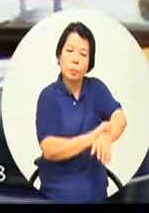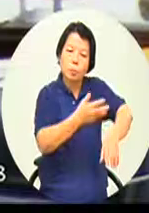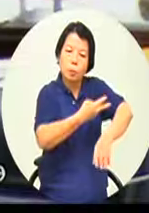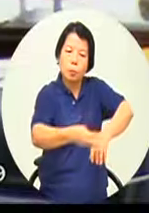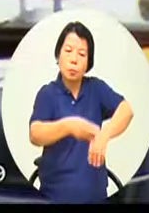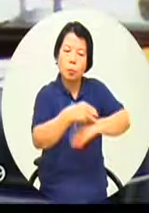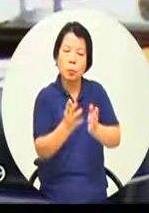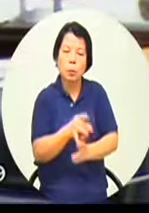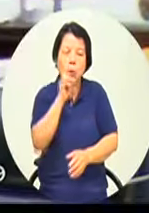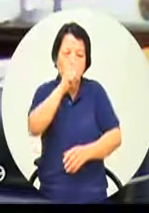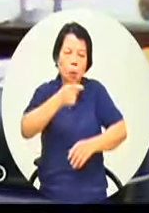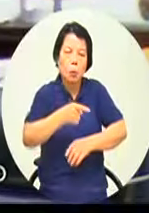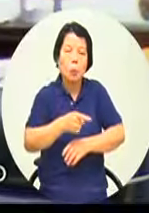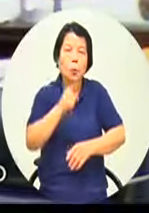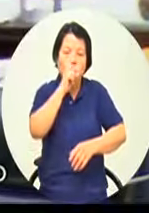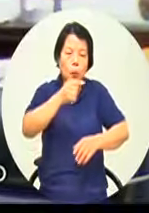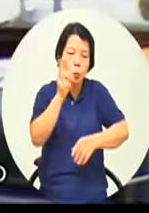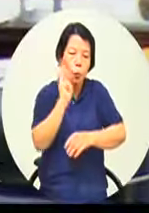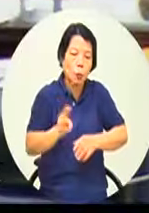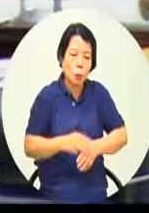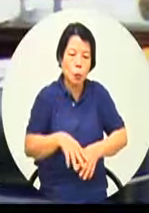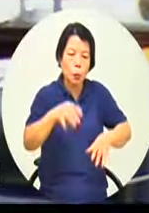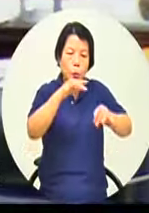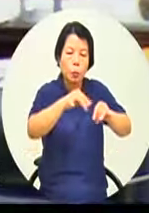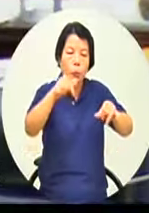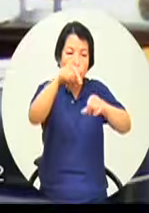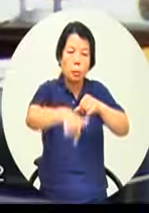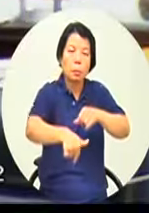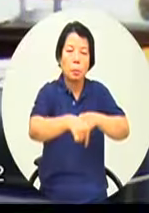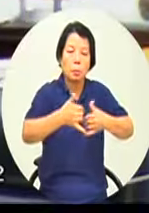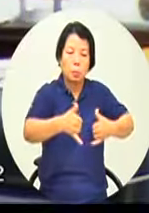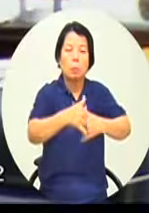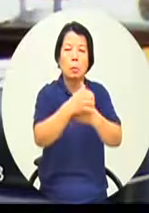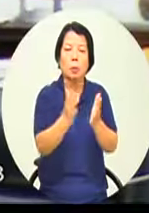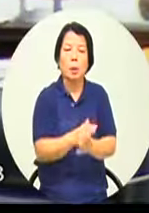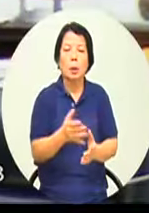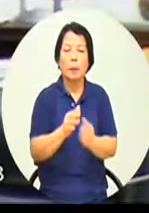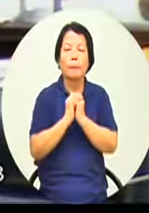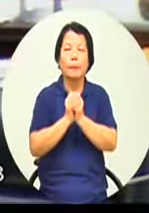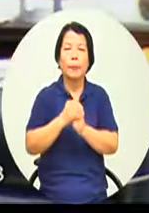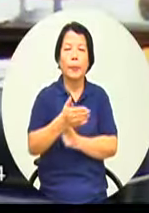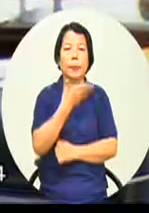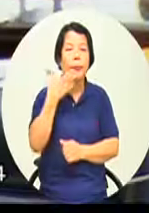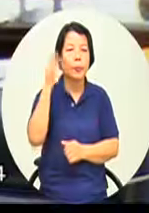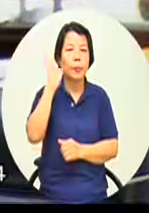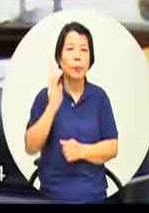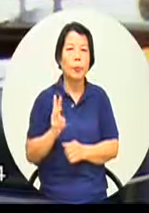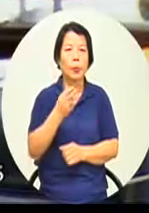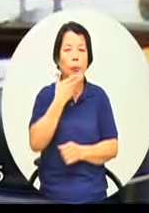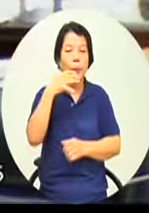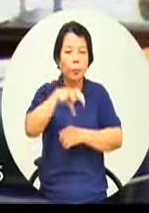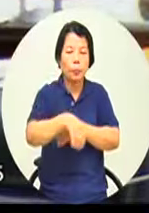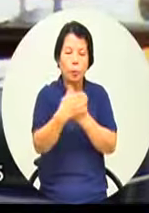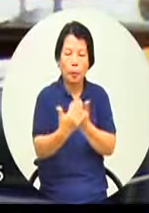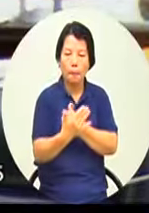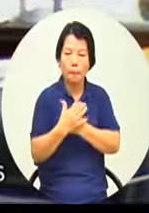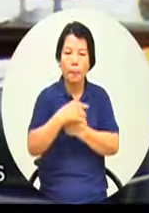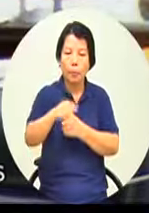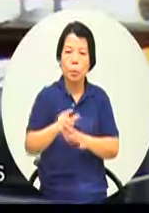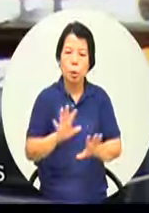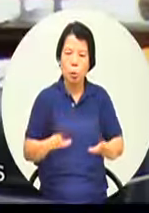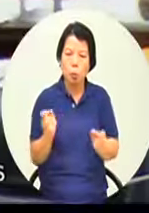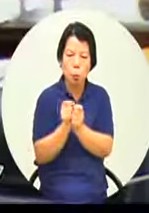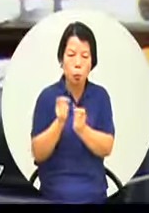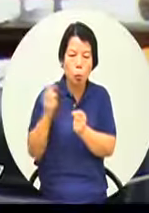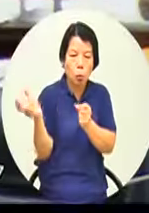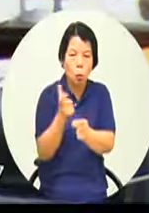边的污水下水道也好，也要拜托我们水利局这边多多的担待一下，因为这个咱的洪台天哦，本